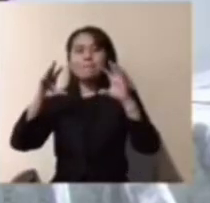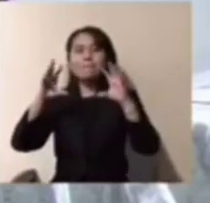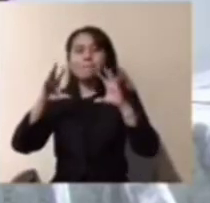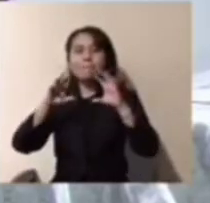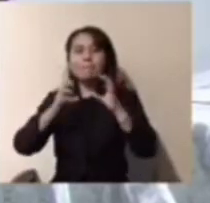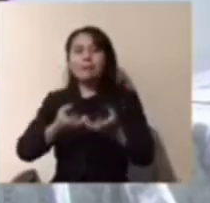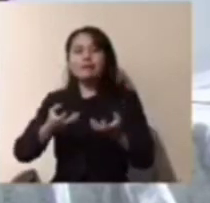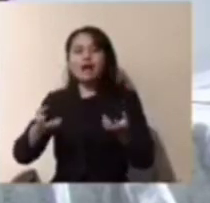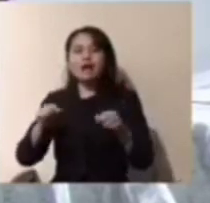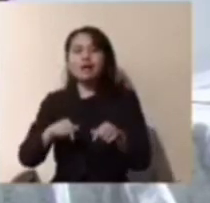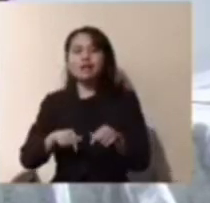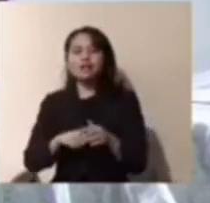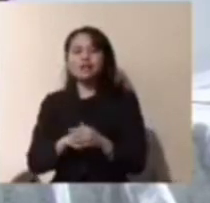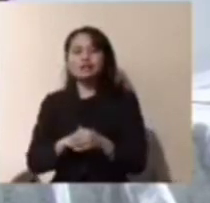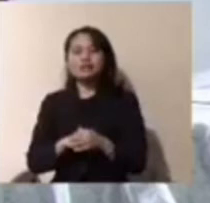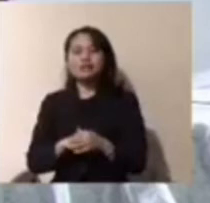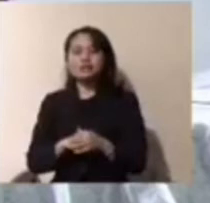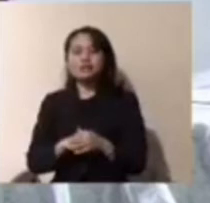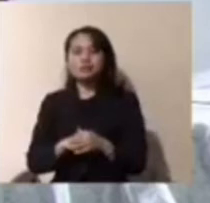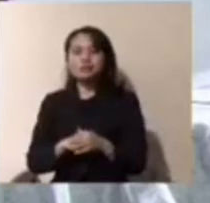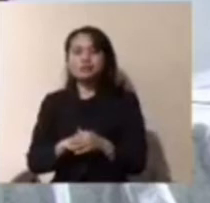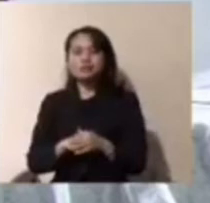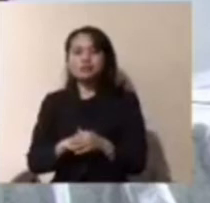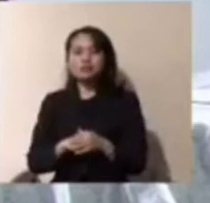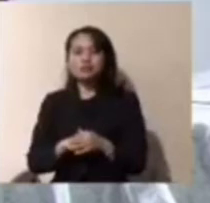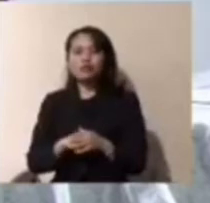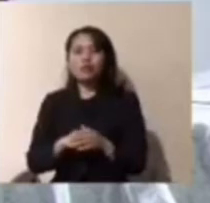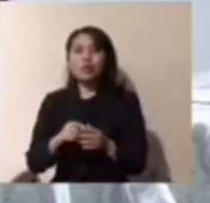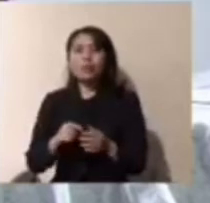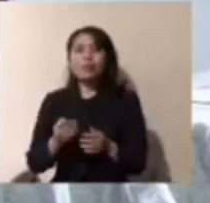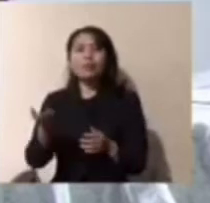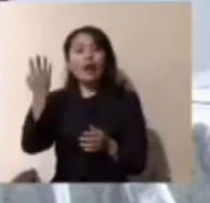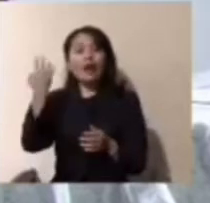Tadi ketika kita mulai upacara, tidak ada